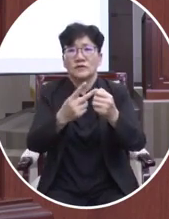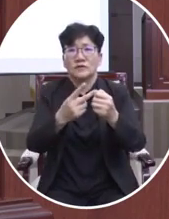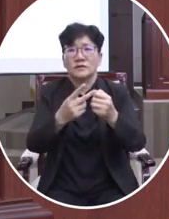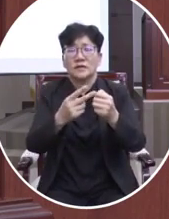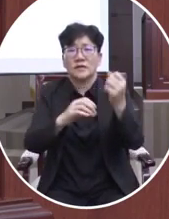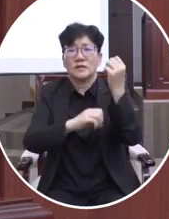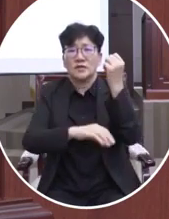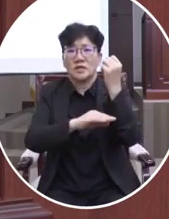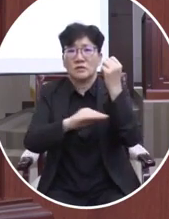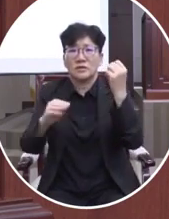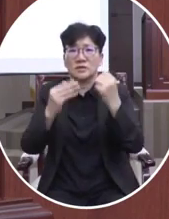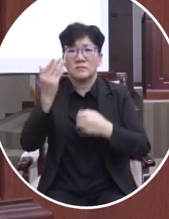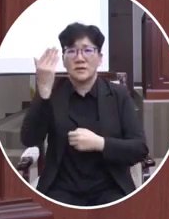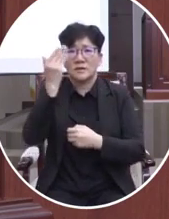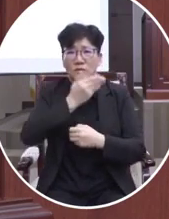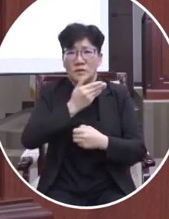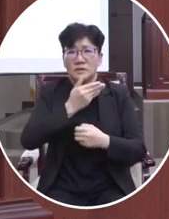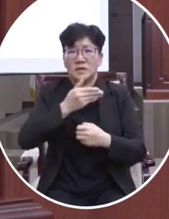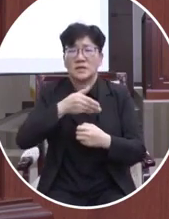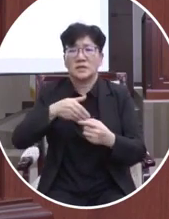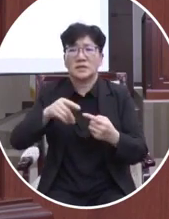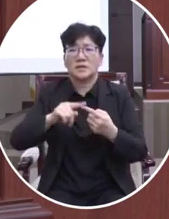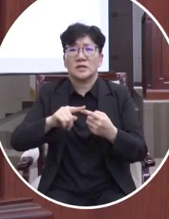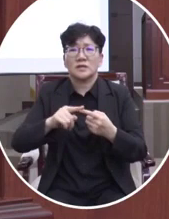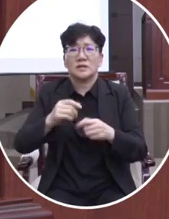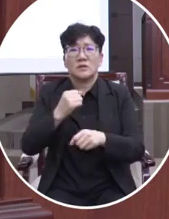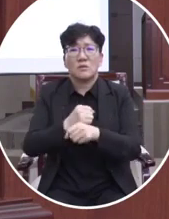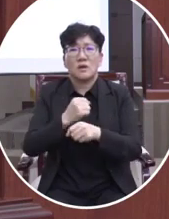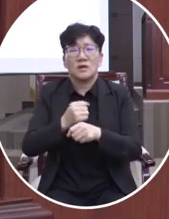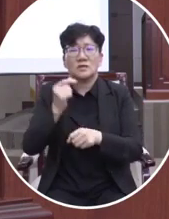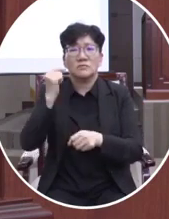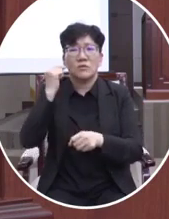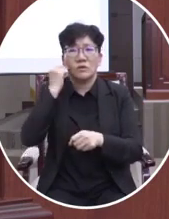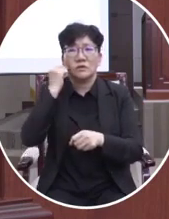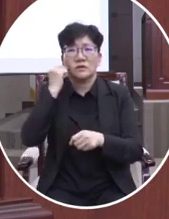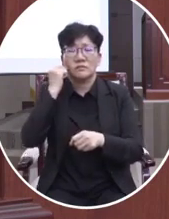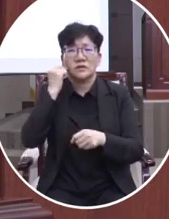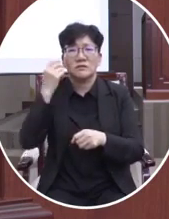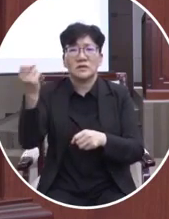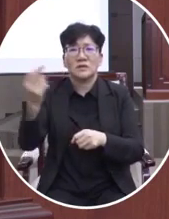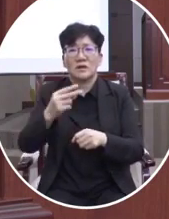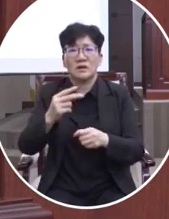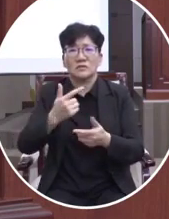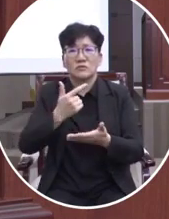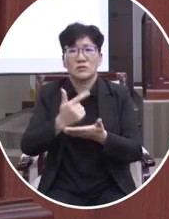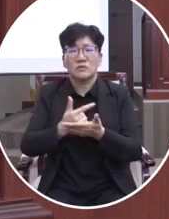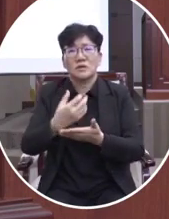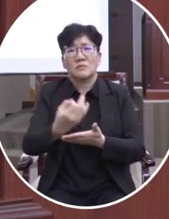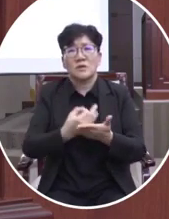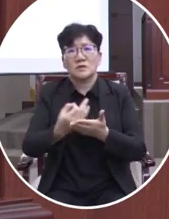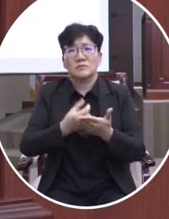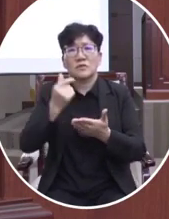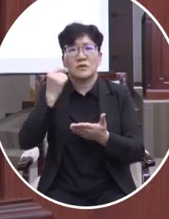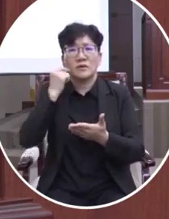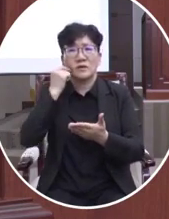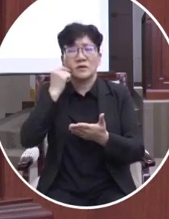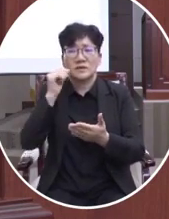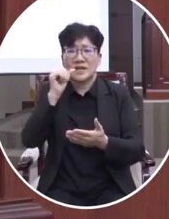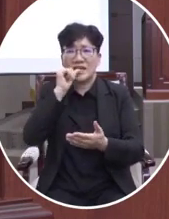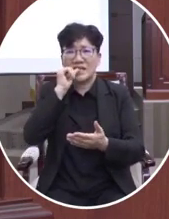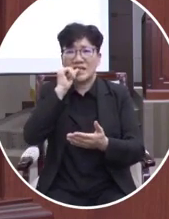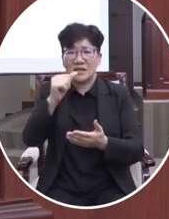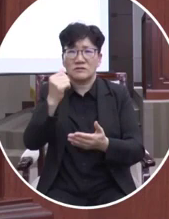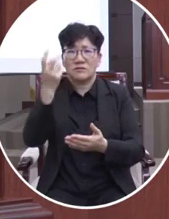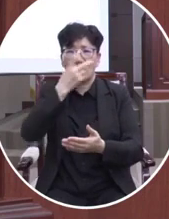둘째 기본적인 위생시설도 설치 관리하지 못하는 업체는 다시는 노원구에서 돈 벌 수 없도록